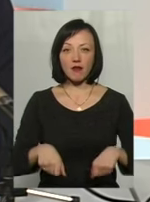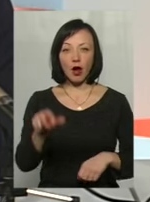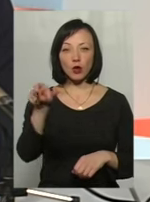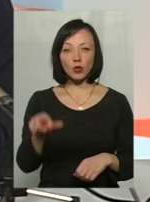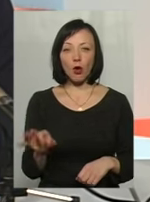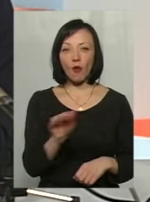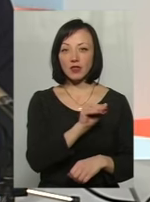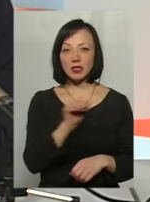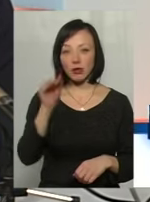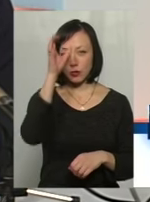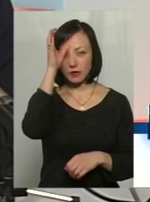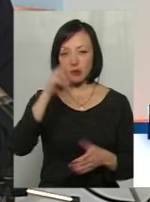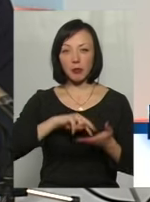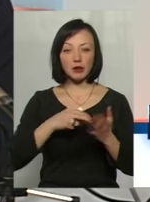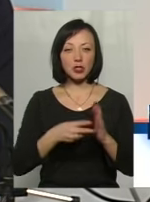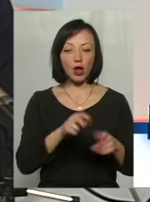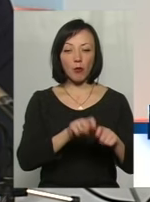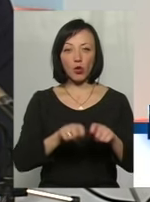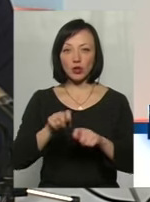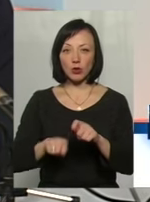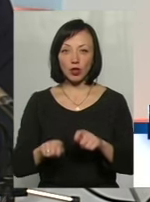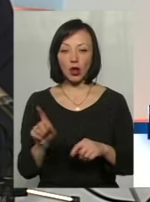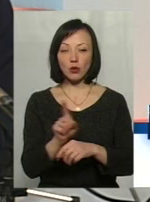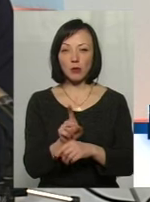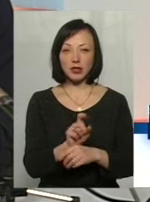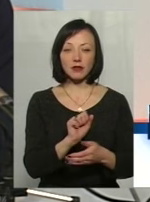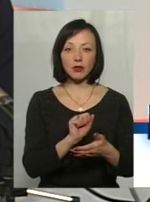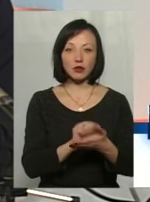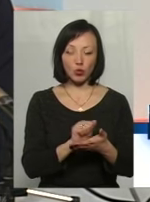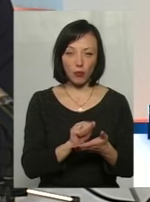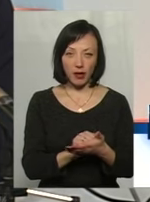офіційній освіті, який передбачає моніторинг нормативної бази,